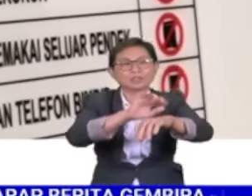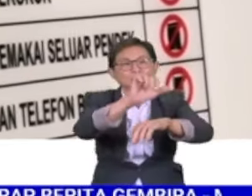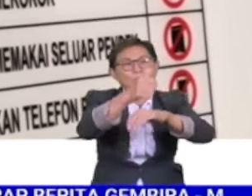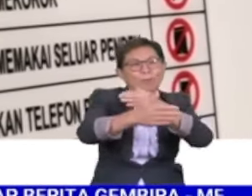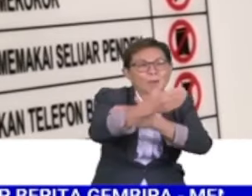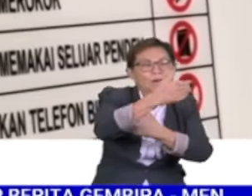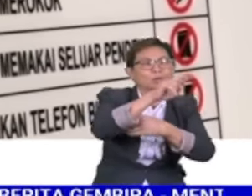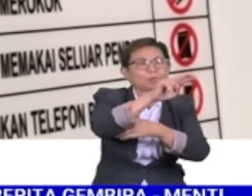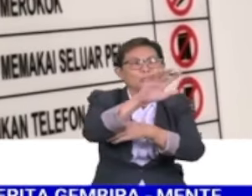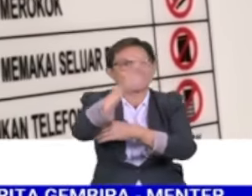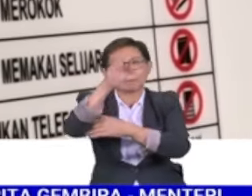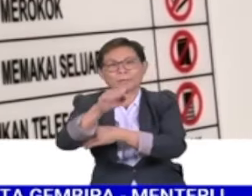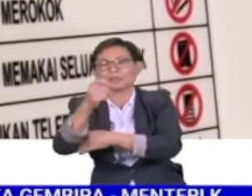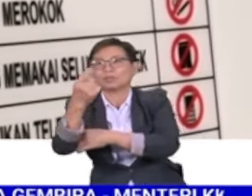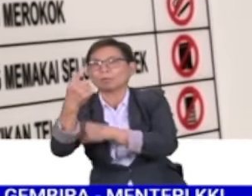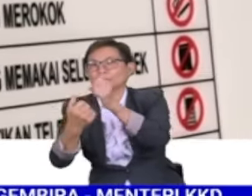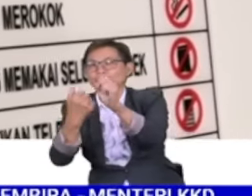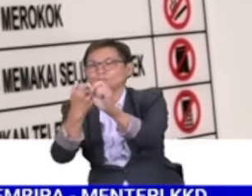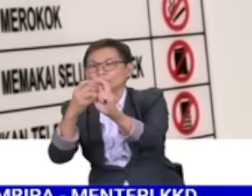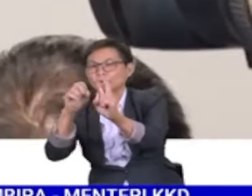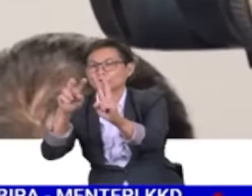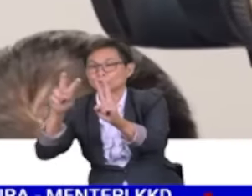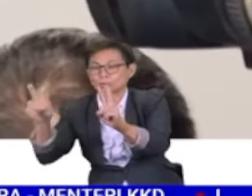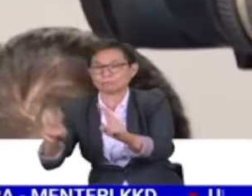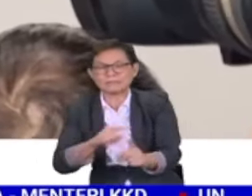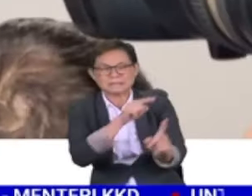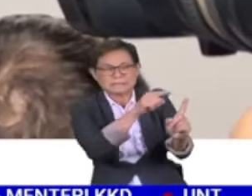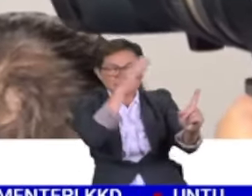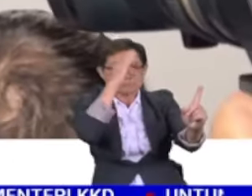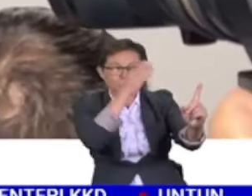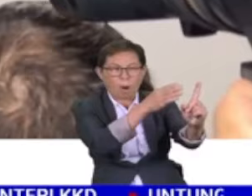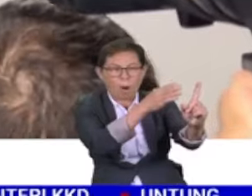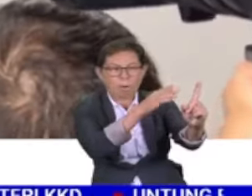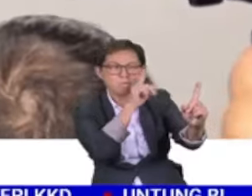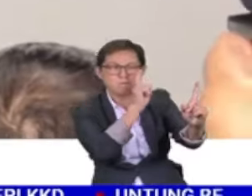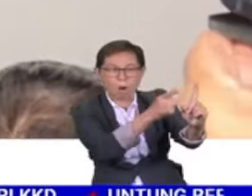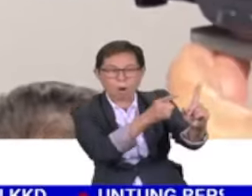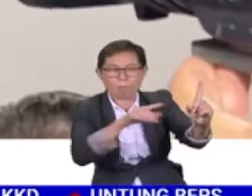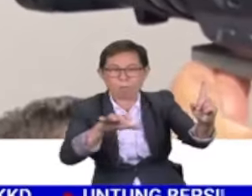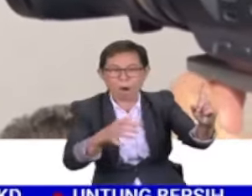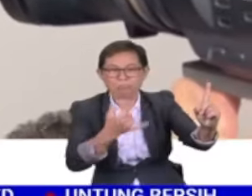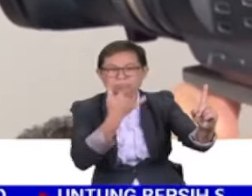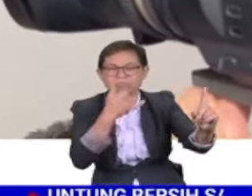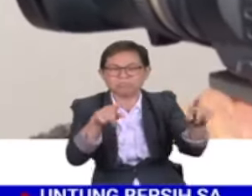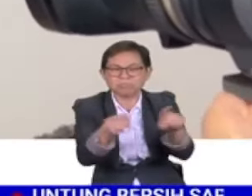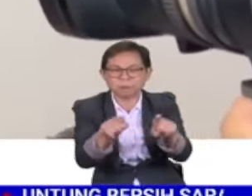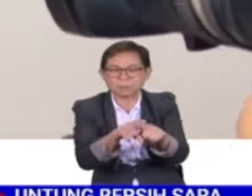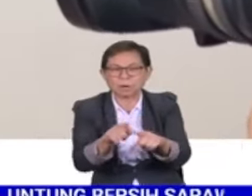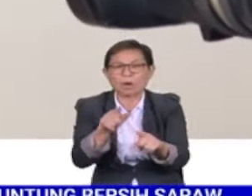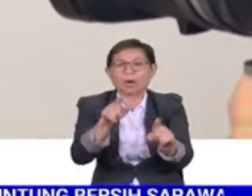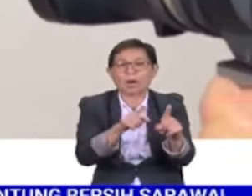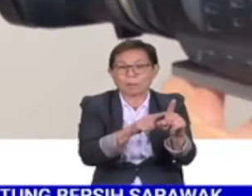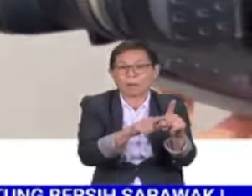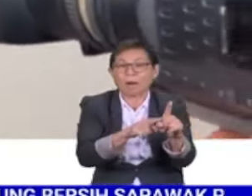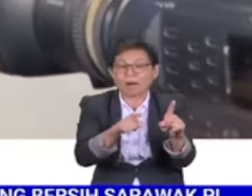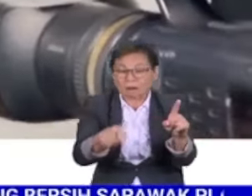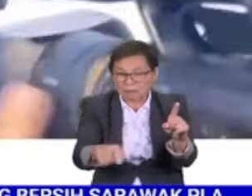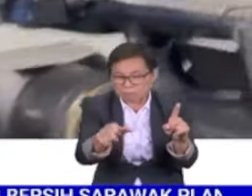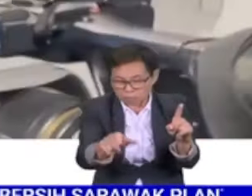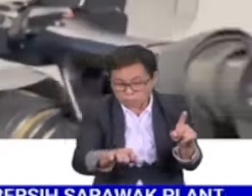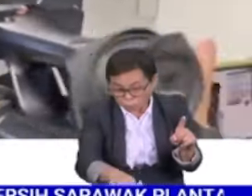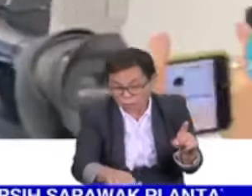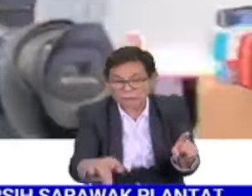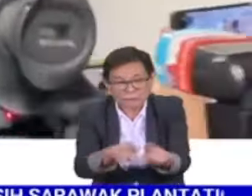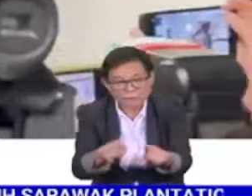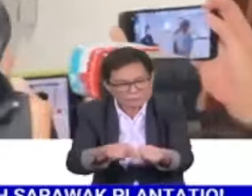25 November 2022. Tertuduh turut didakwa melakukan perbuatan sama terhadap mangsa yang sama dan di